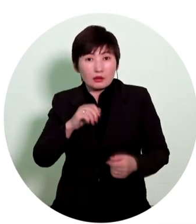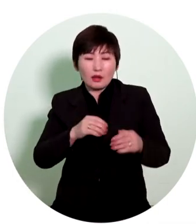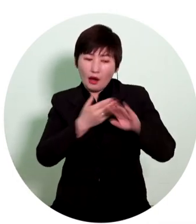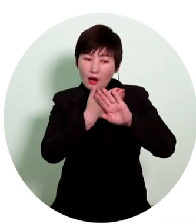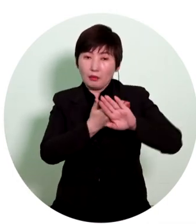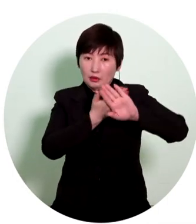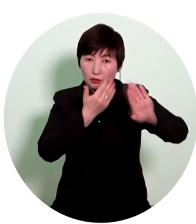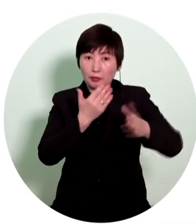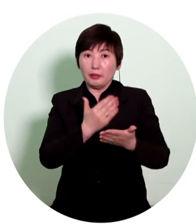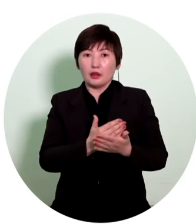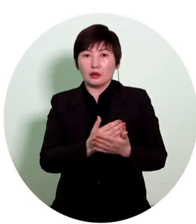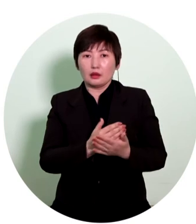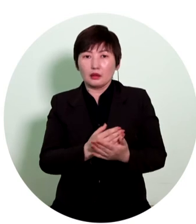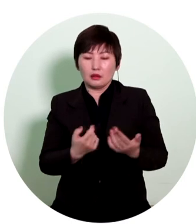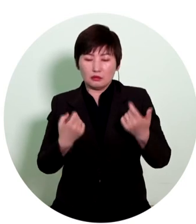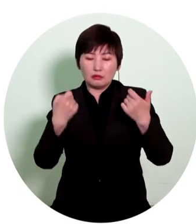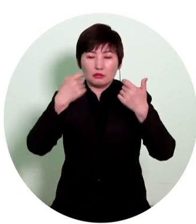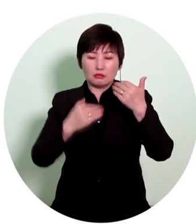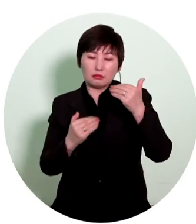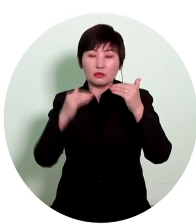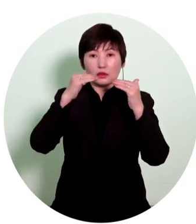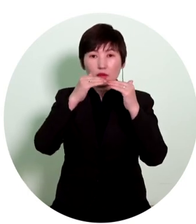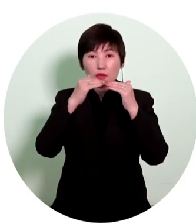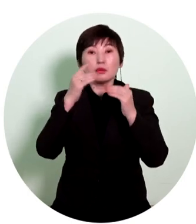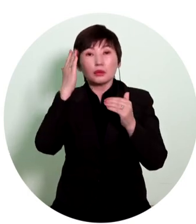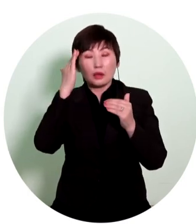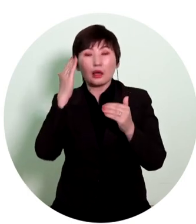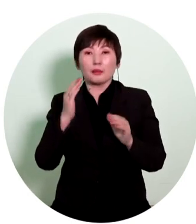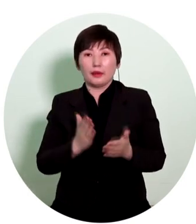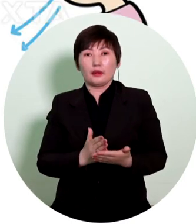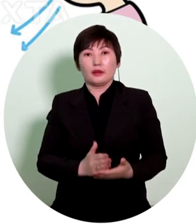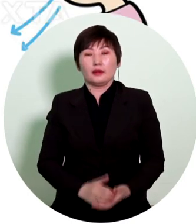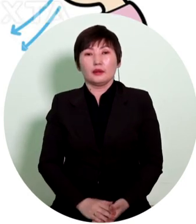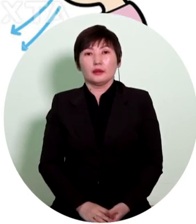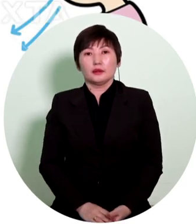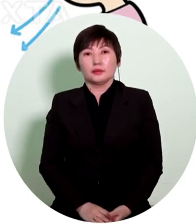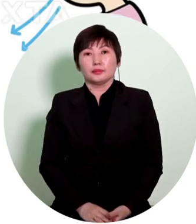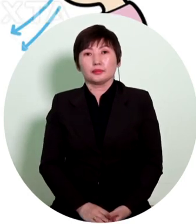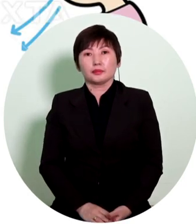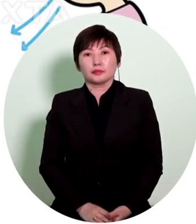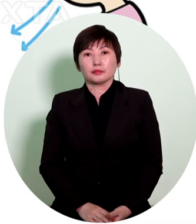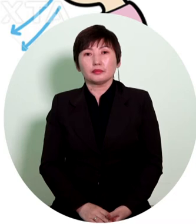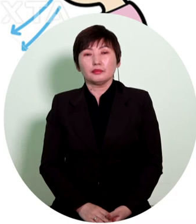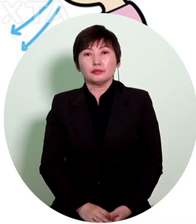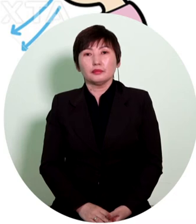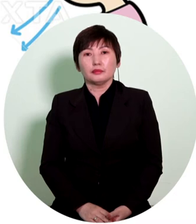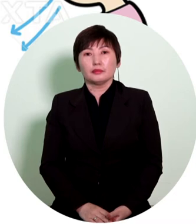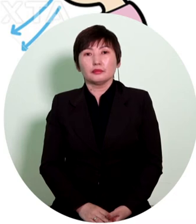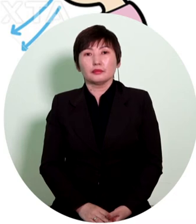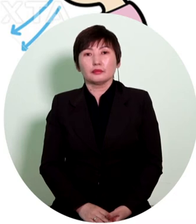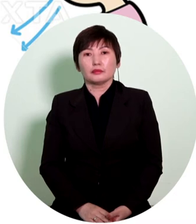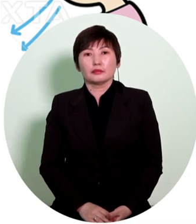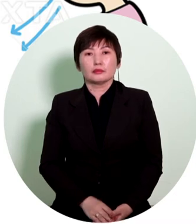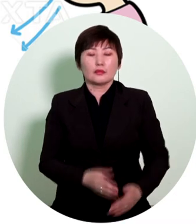урууллаад илэрдэг. Тэрийг тэнцвэржүүлж өгөхөд тусалдаг аргуудын нэг байна. За багш нь түрүү хэлжсэн 3